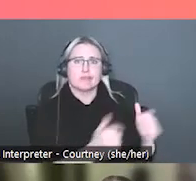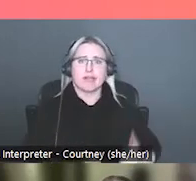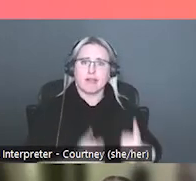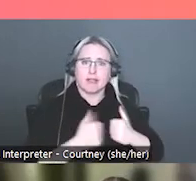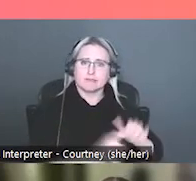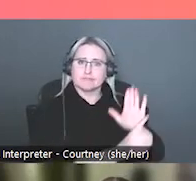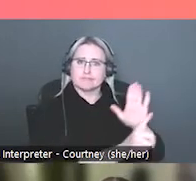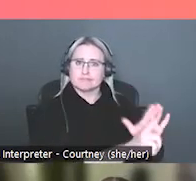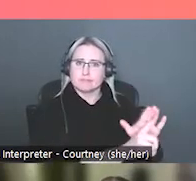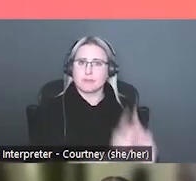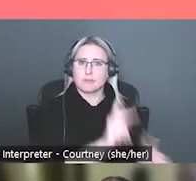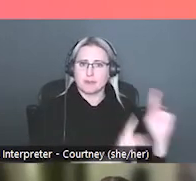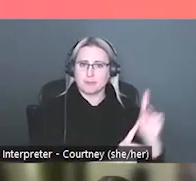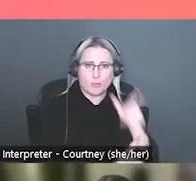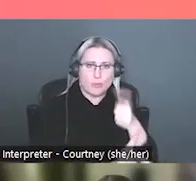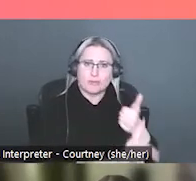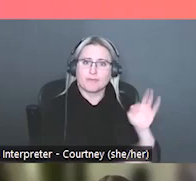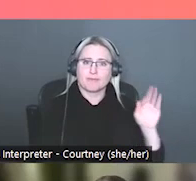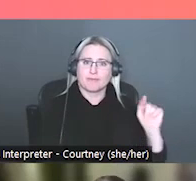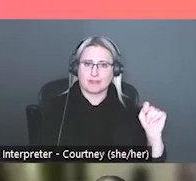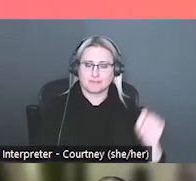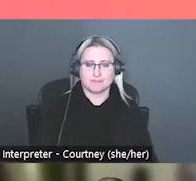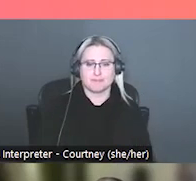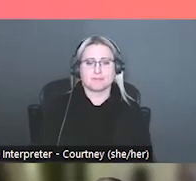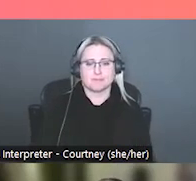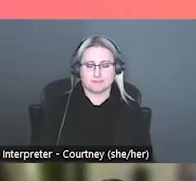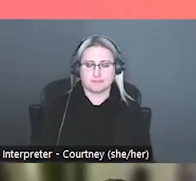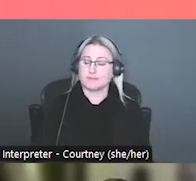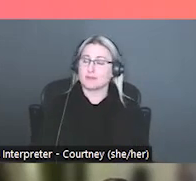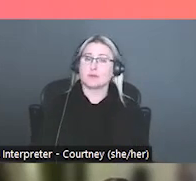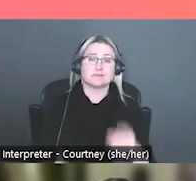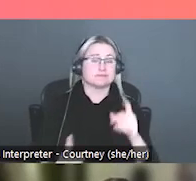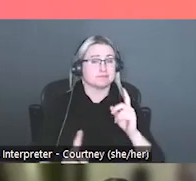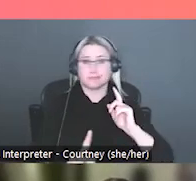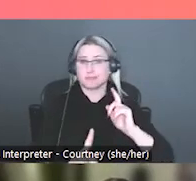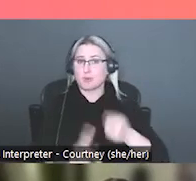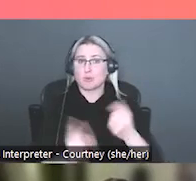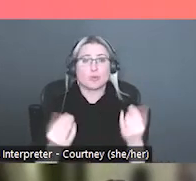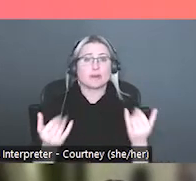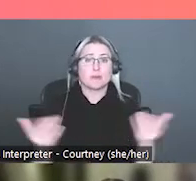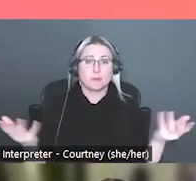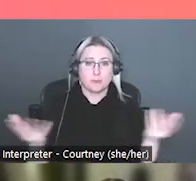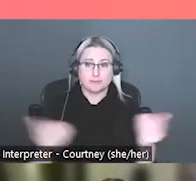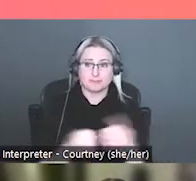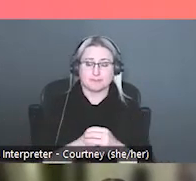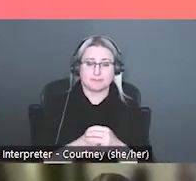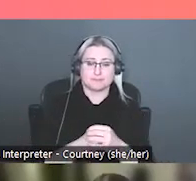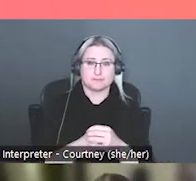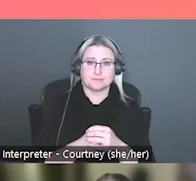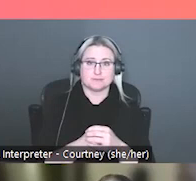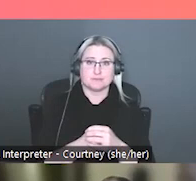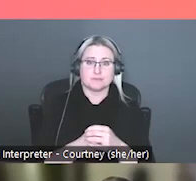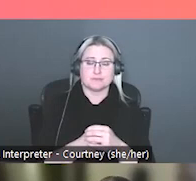vie des personnes corpulentes. En bout de ligne, Raman et moi, aujourd'hui,